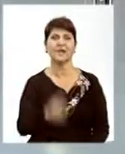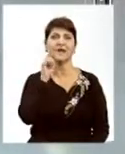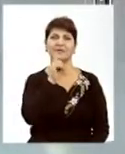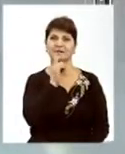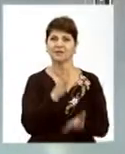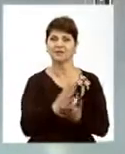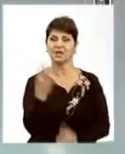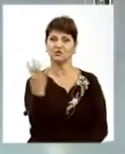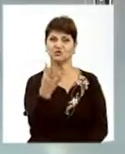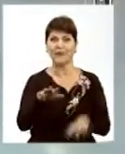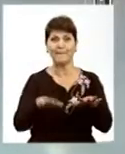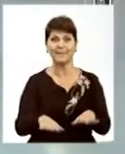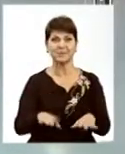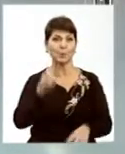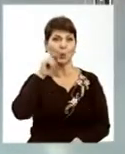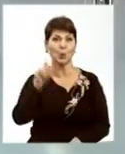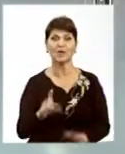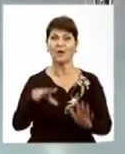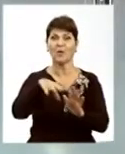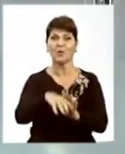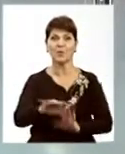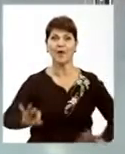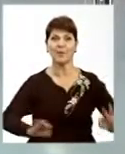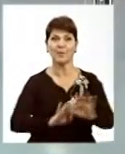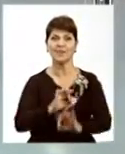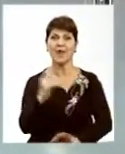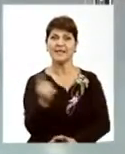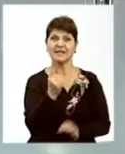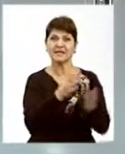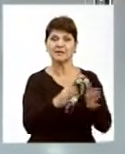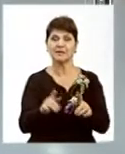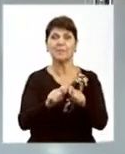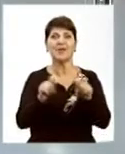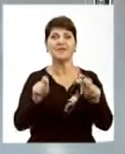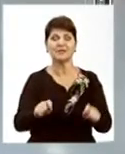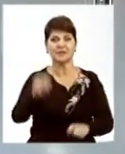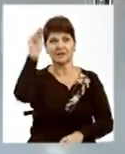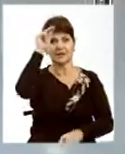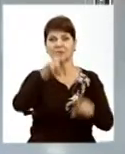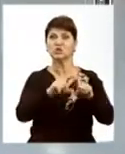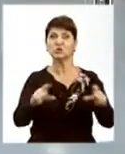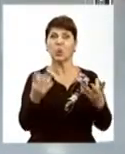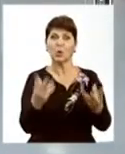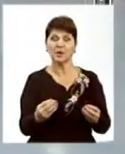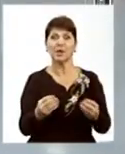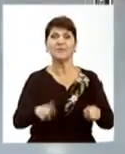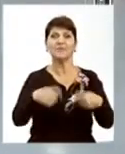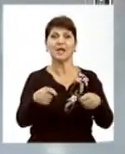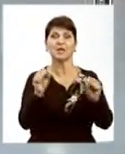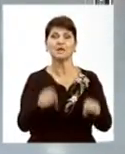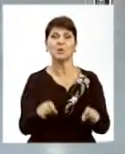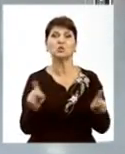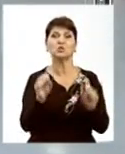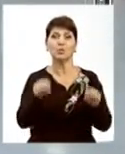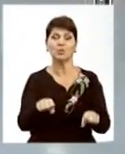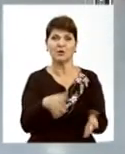Вінниця стала четвертим містом України, де впроваджується проєкт єдиної системи відкритих даних шкіл. Це дає змогу не лише показати, на що